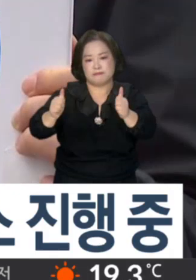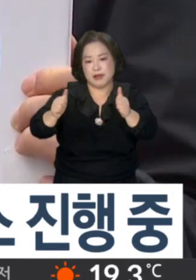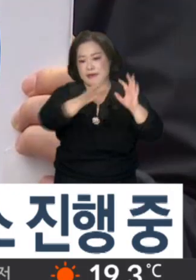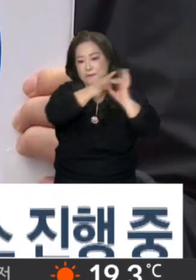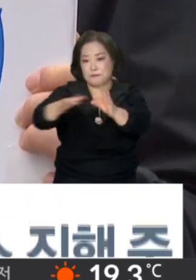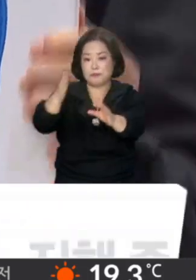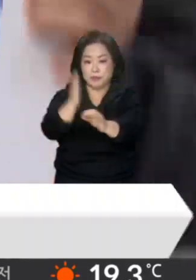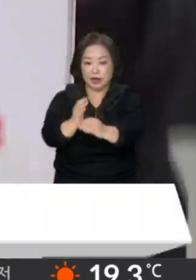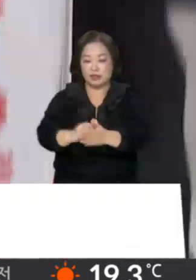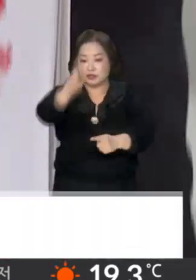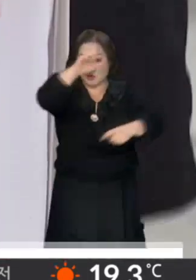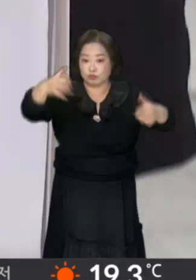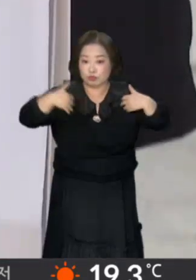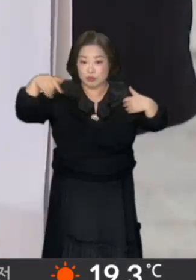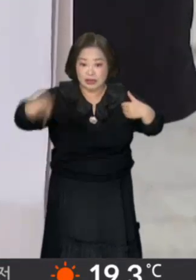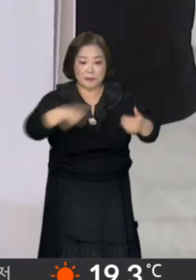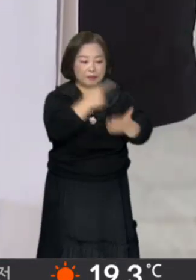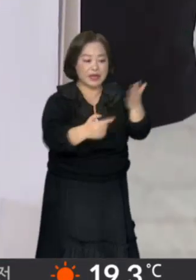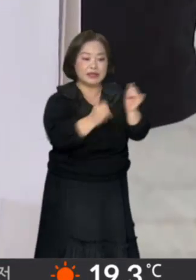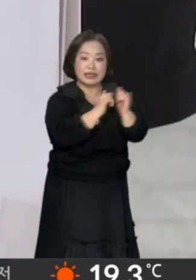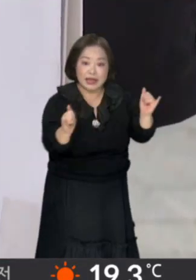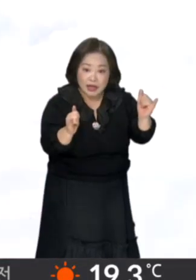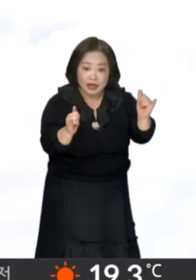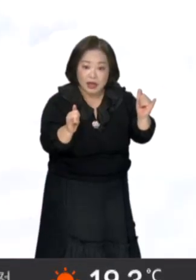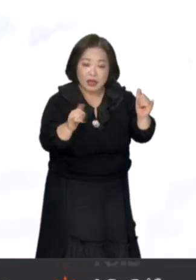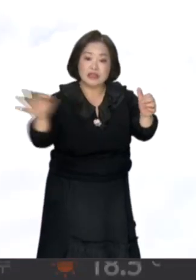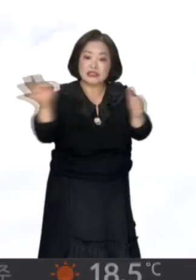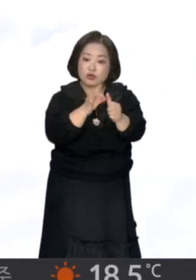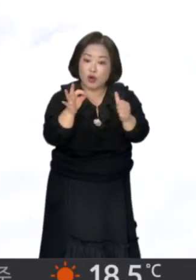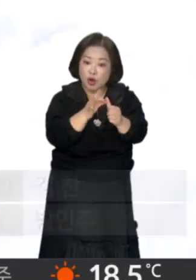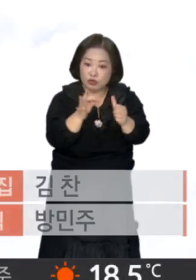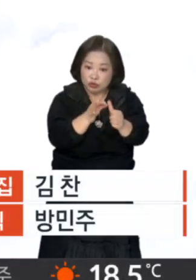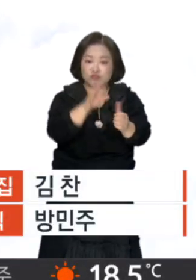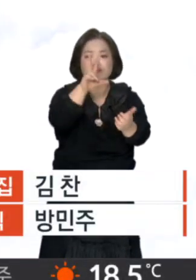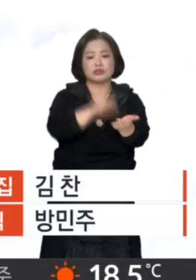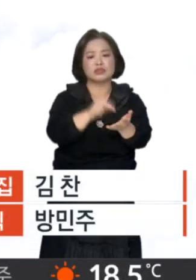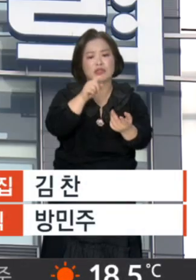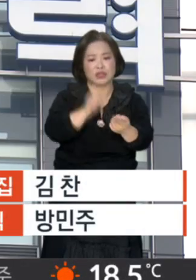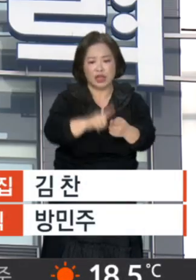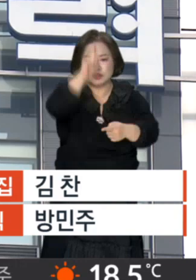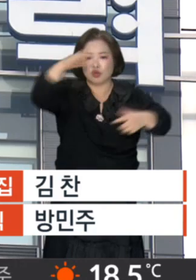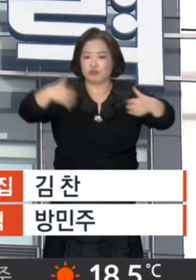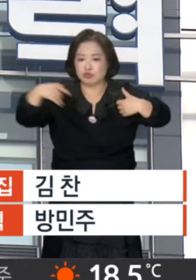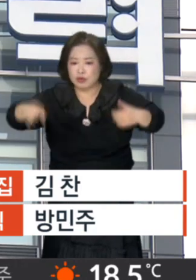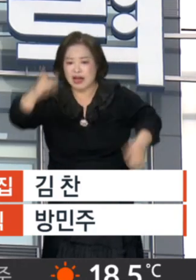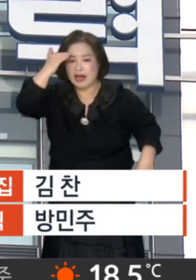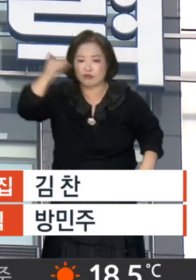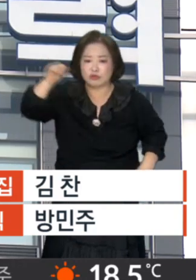또 당시 정부가 이재민에게 지원한 재난지원금의 구상권을 둘러싸고 정부와